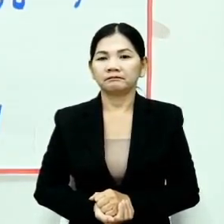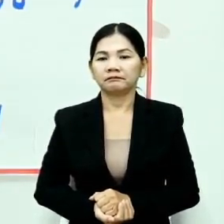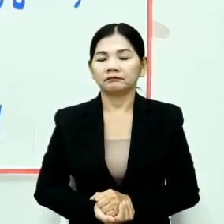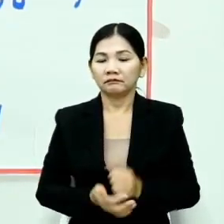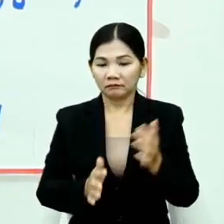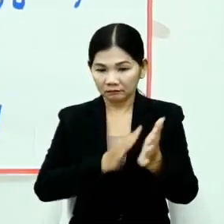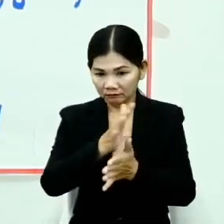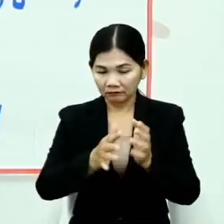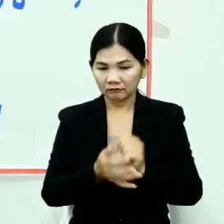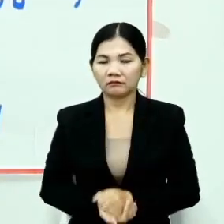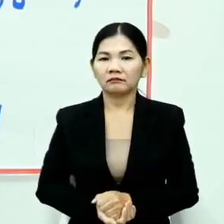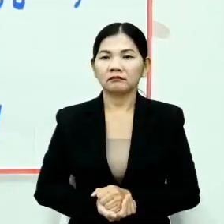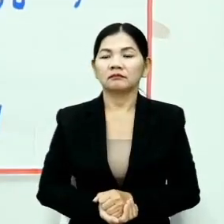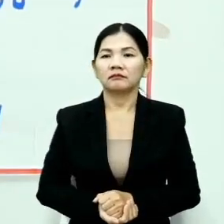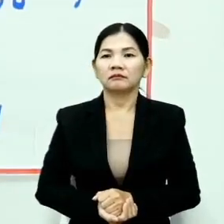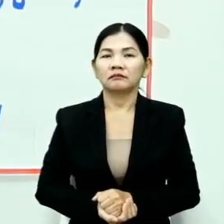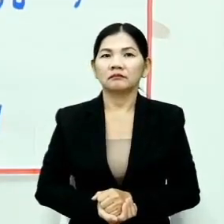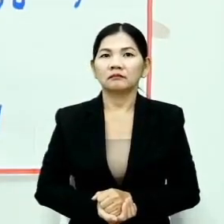Triếm.